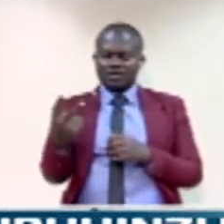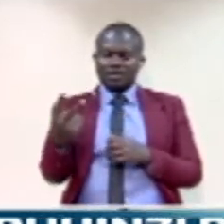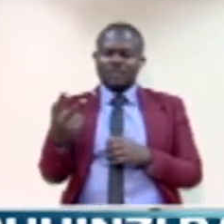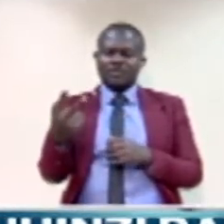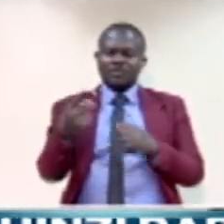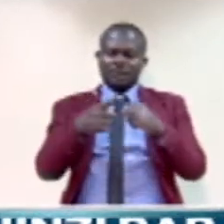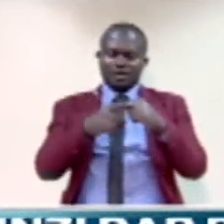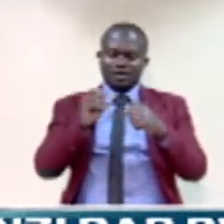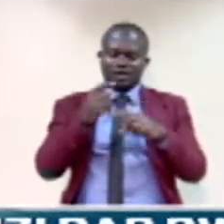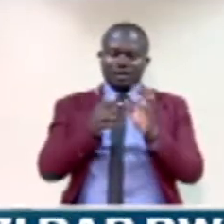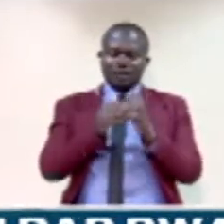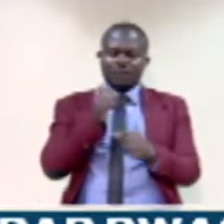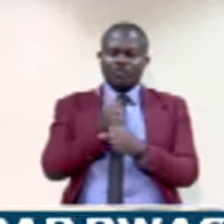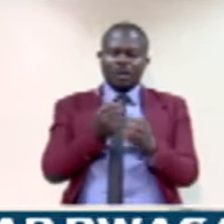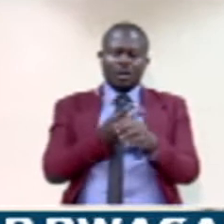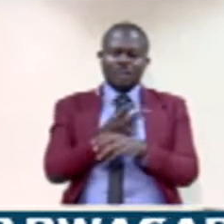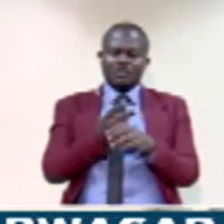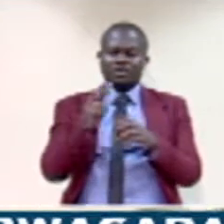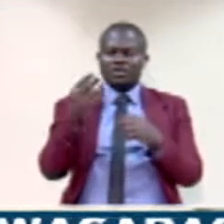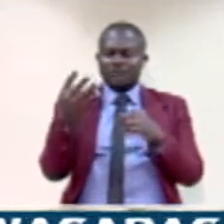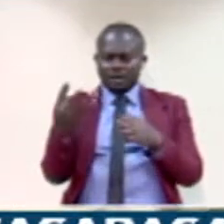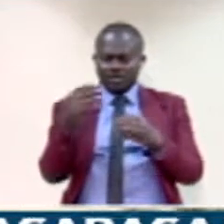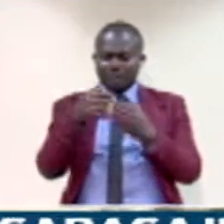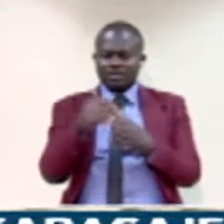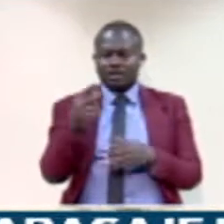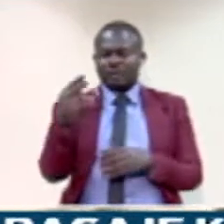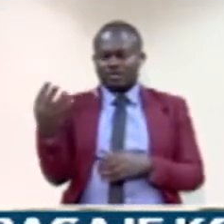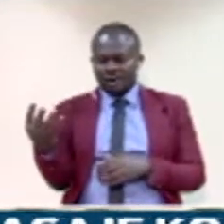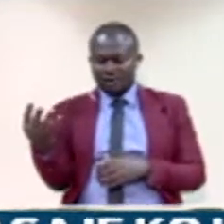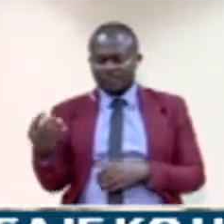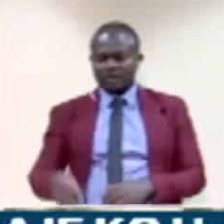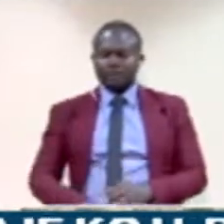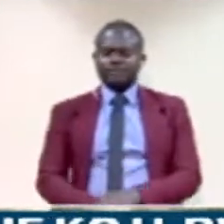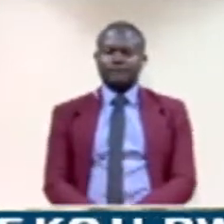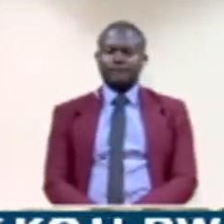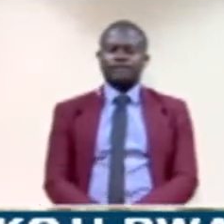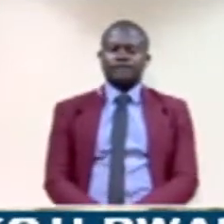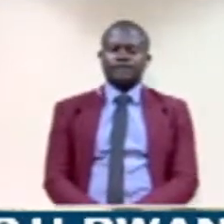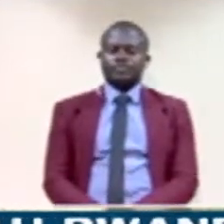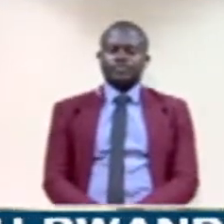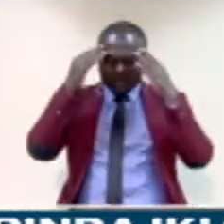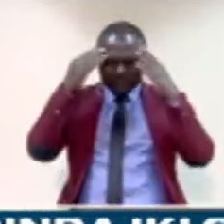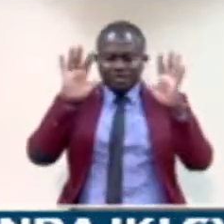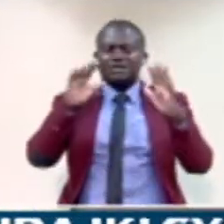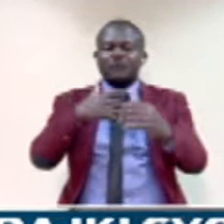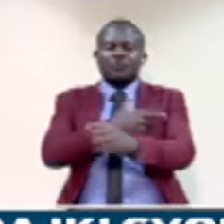32,060, kandi ikora amasaha 24/24. Jean Paul Turatsinze, i Kigali.